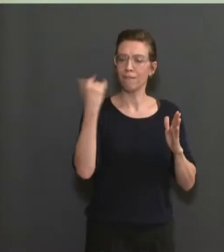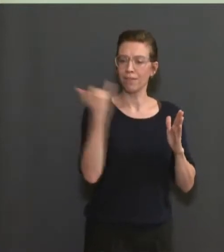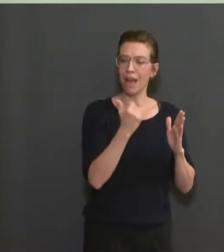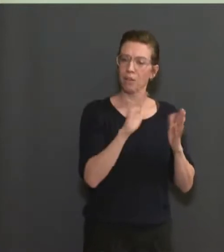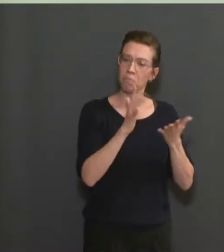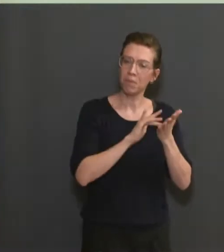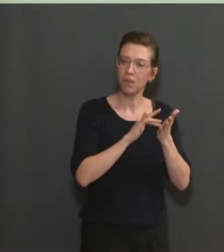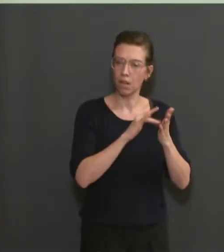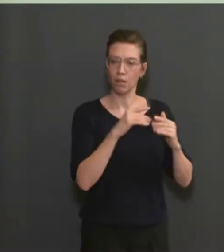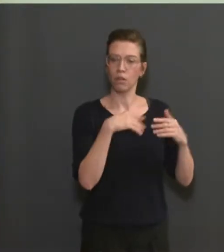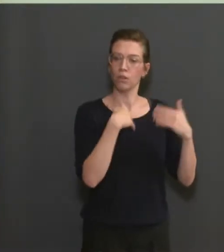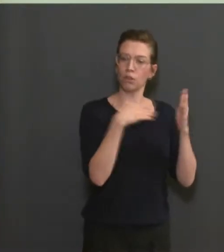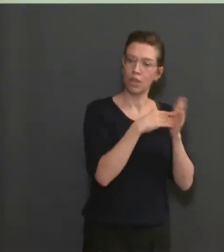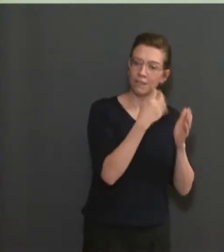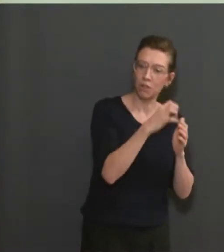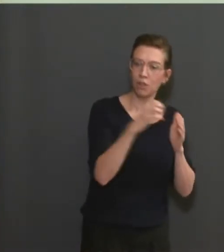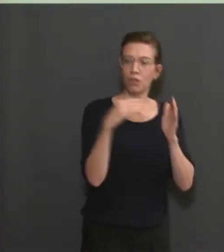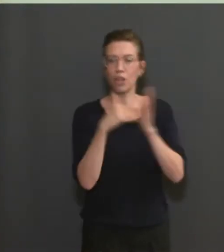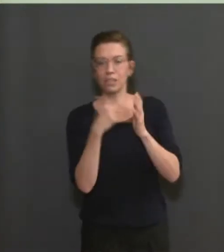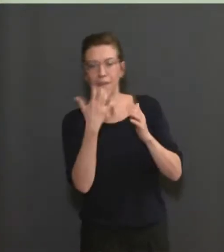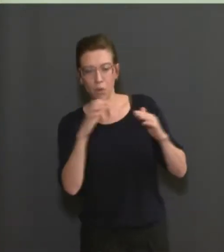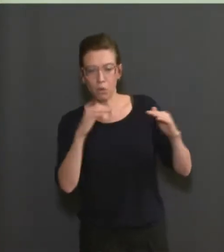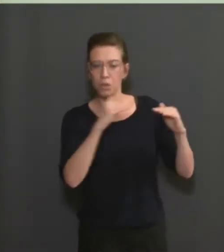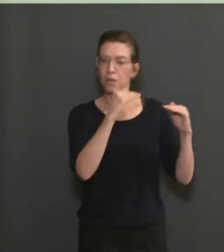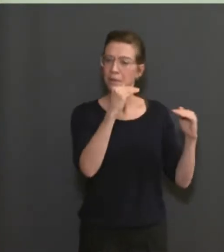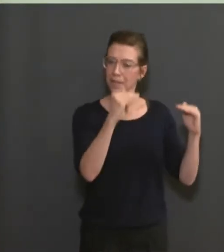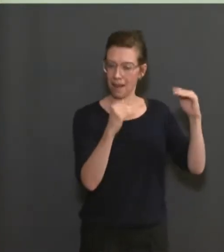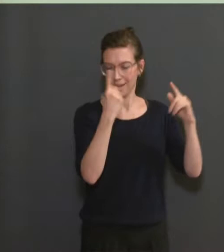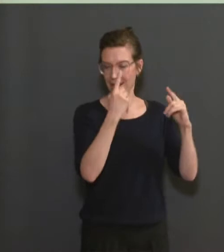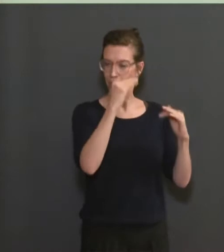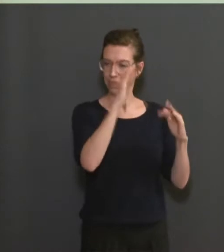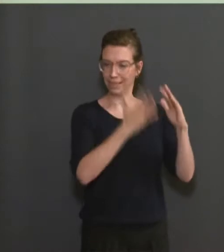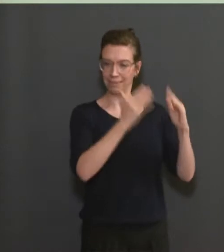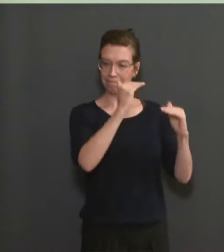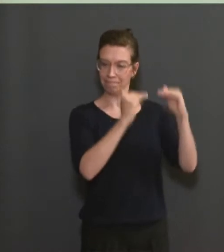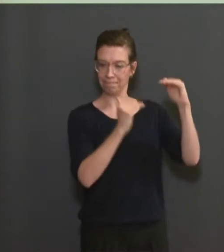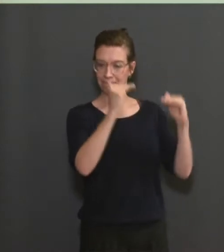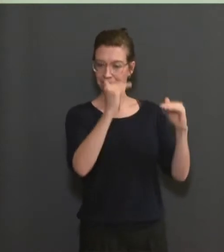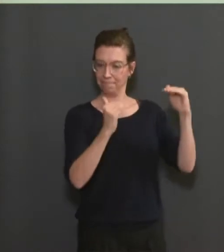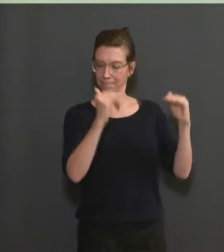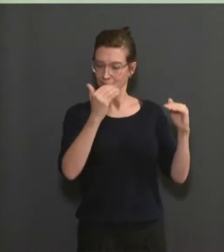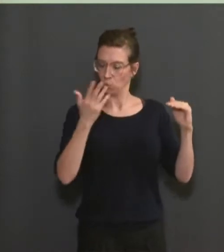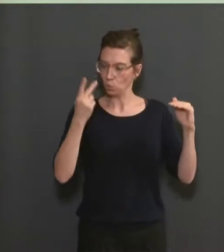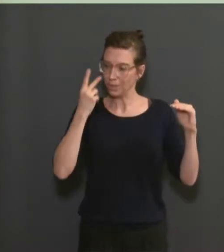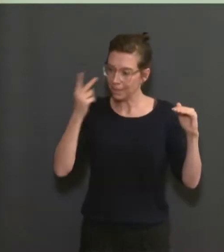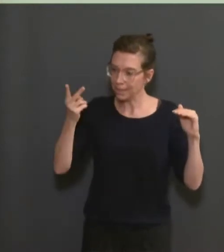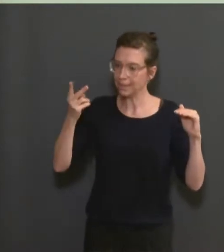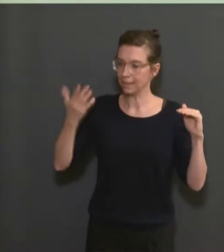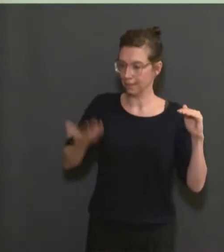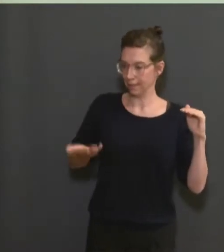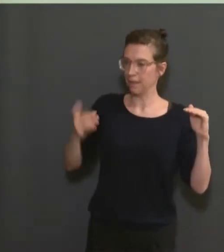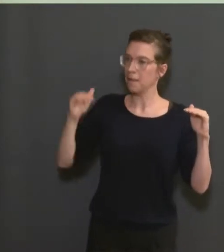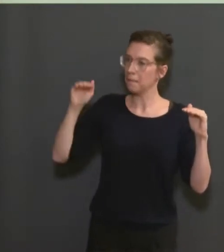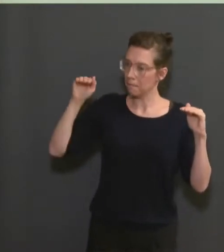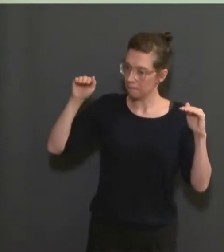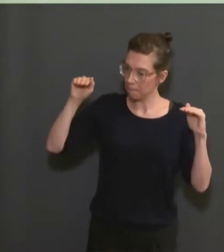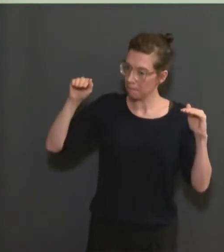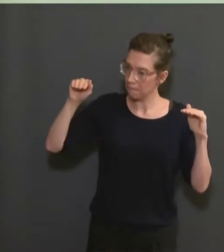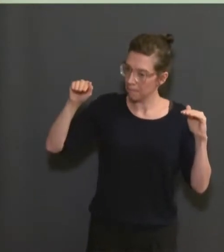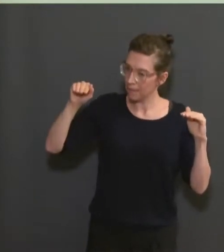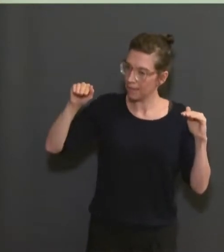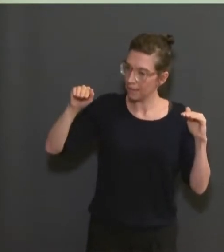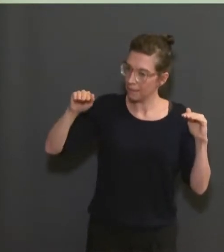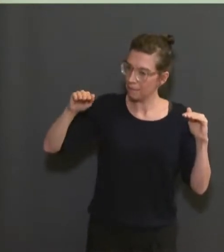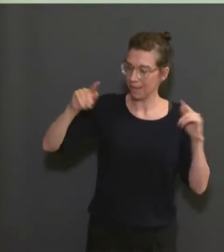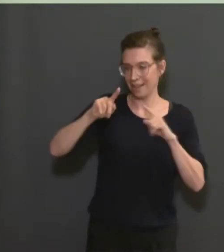een trage, maar gestage daling ingezet. De piek van de intensieve zorgenbezetting tijdens de